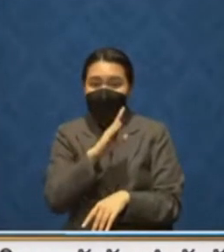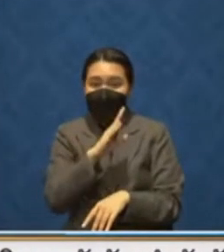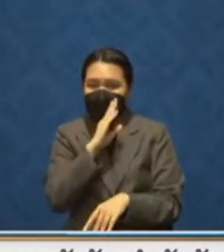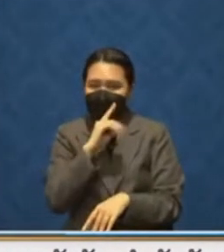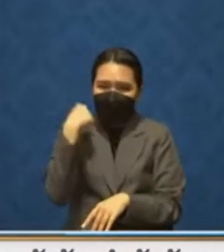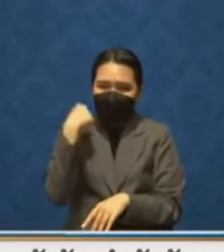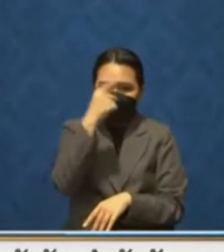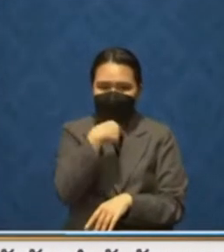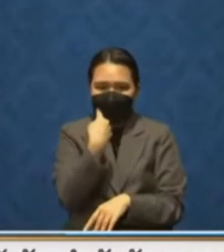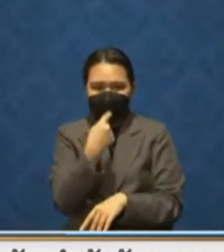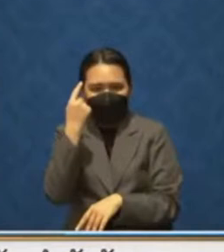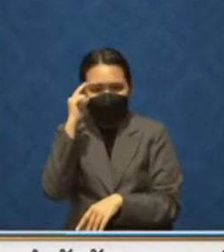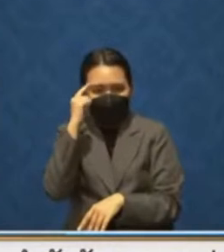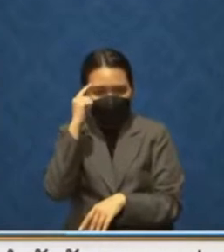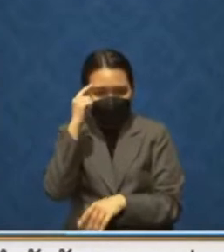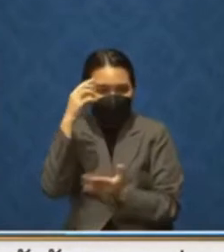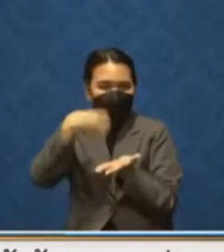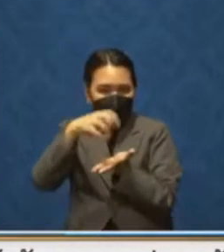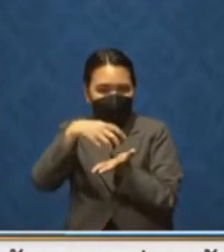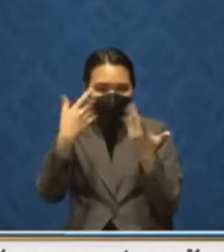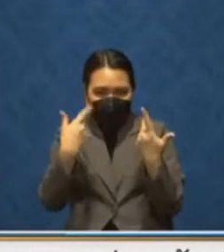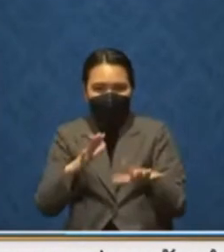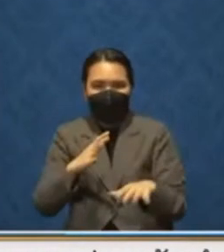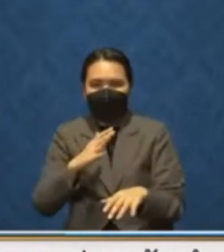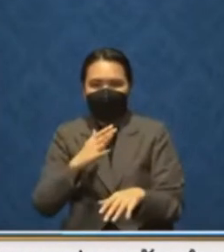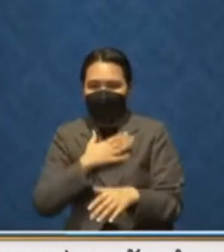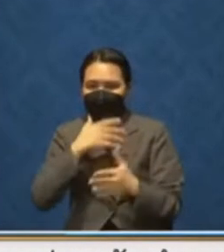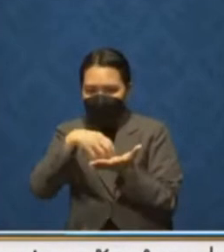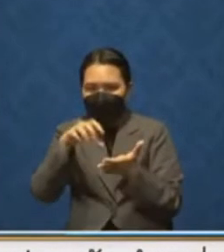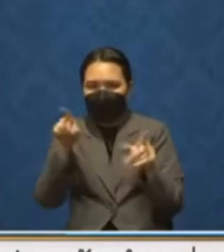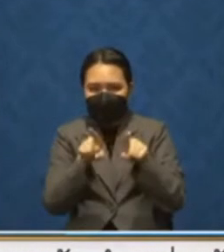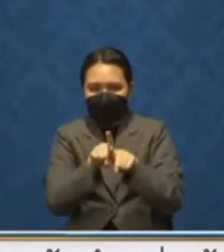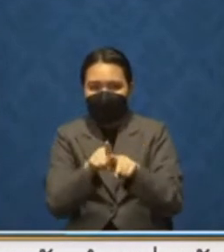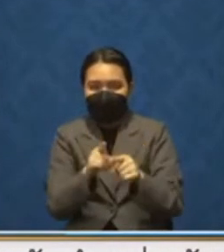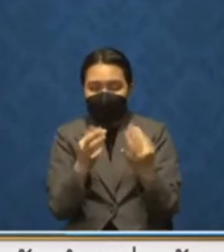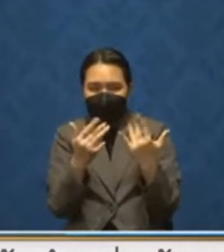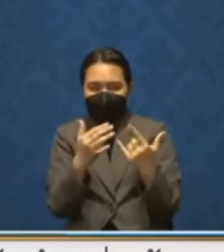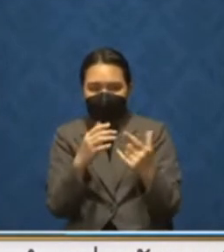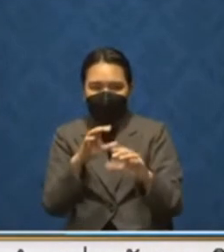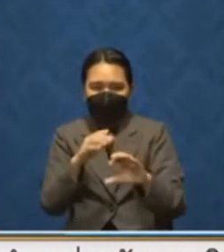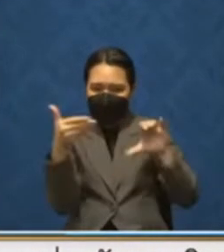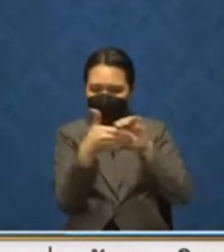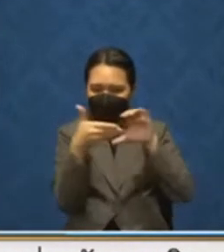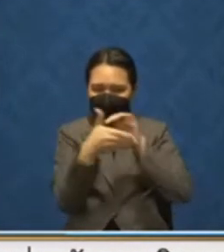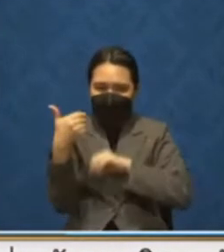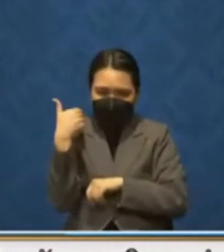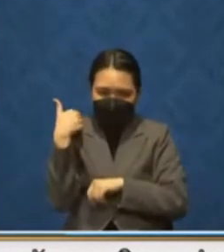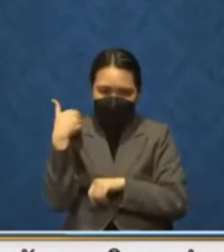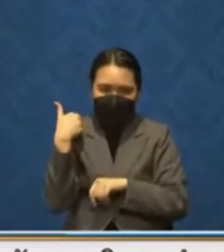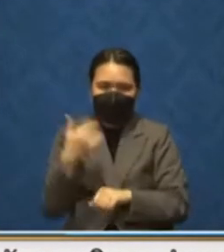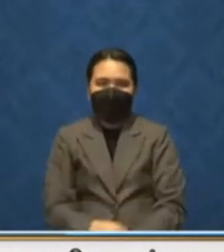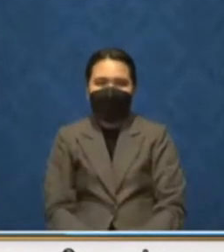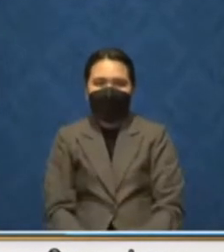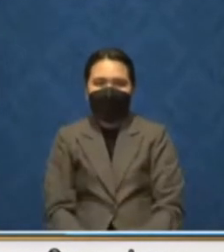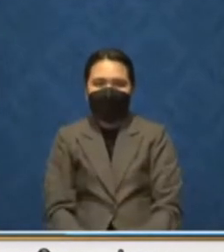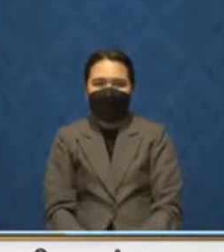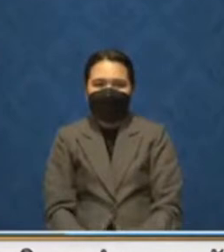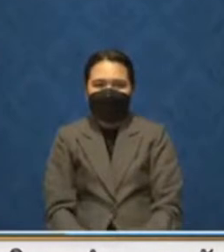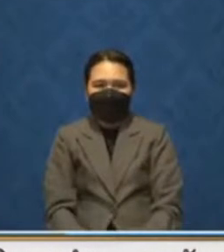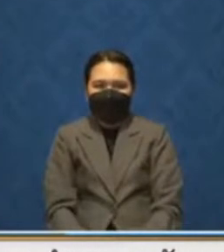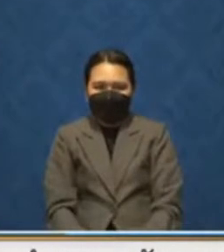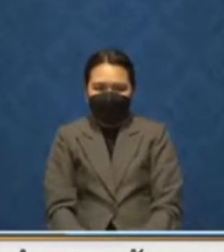แน่ใครใกล้จึงใช้มาแล้วเดี๋ยวผมจะใช้กับนะครับผมเตรียมชาร์จมาเยอะแยะเลยครับต่อเลยครับขอโทษอาจารย์ด้วยนะ